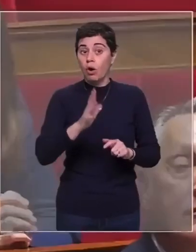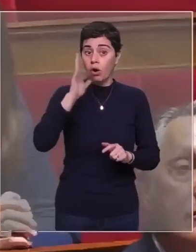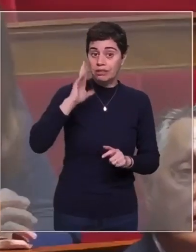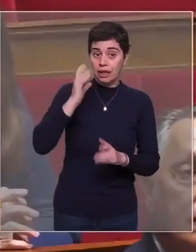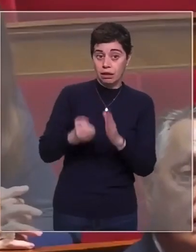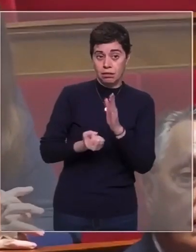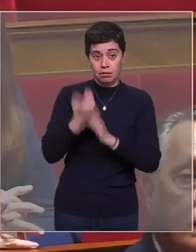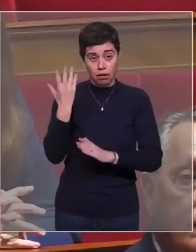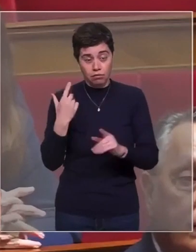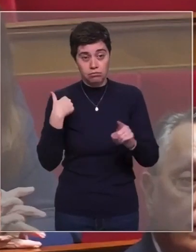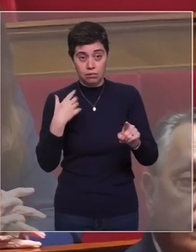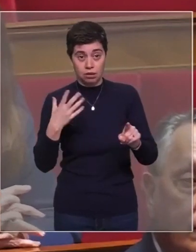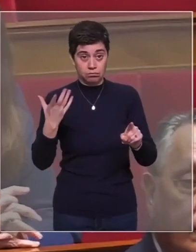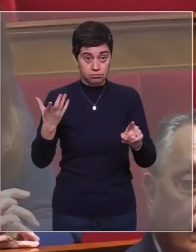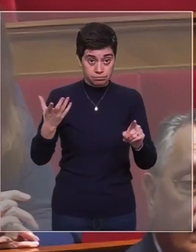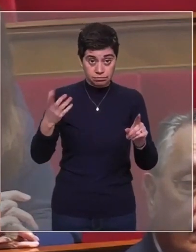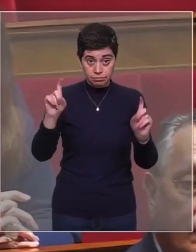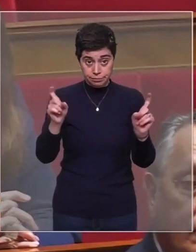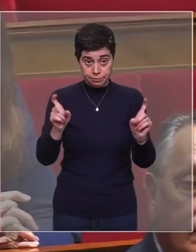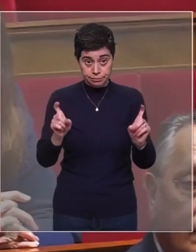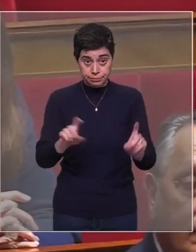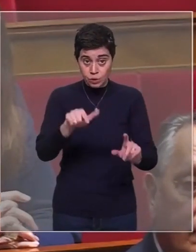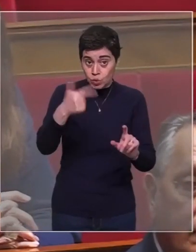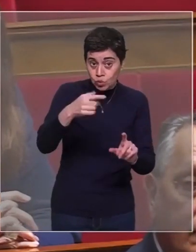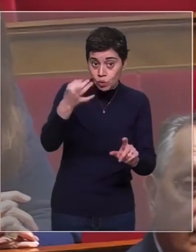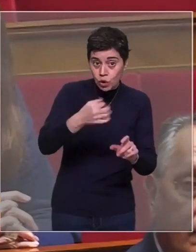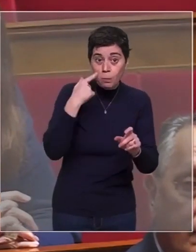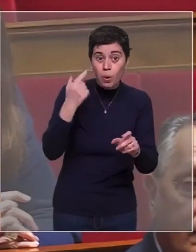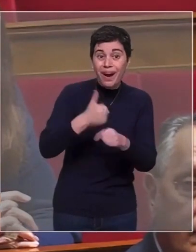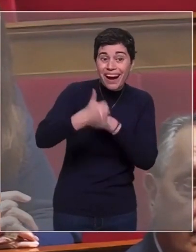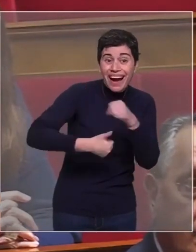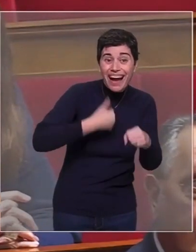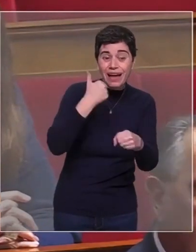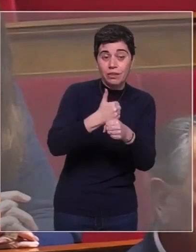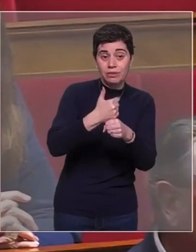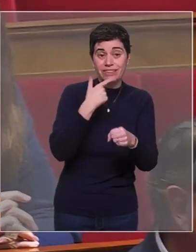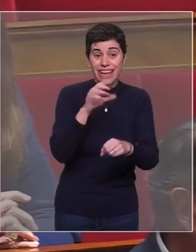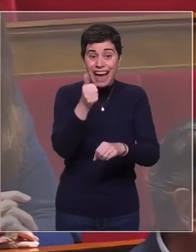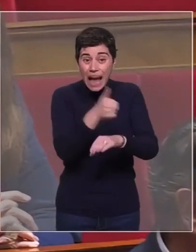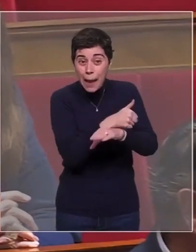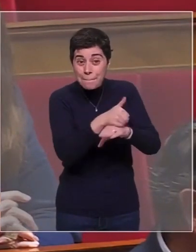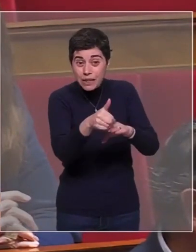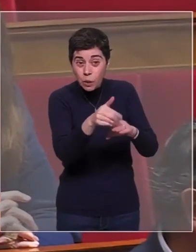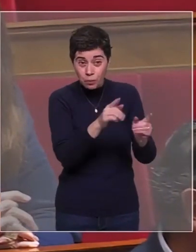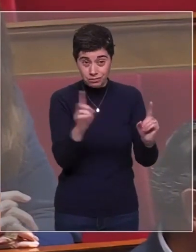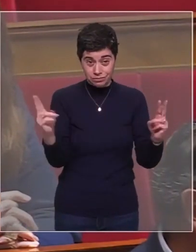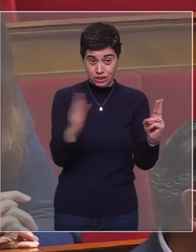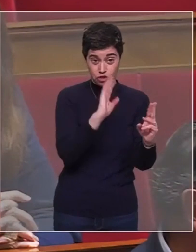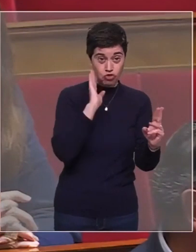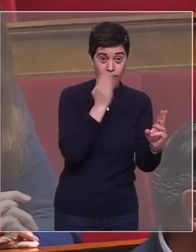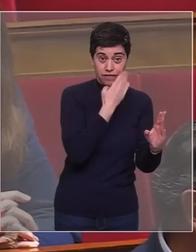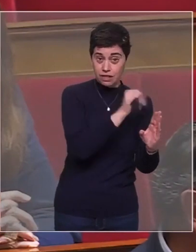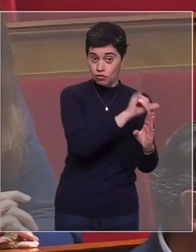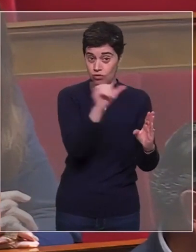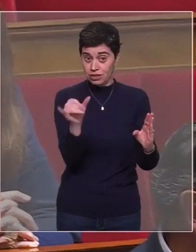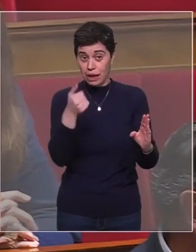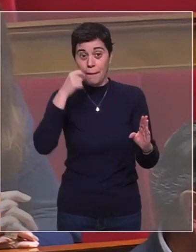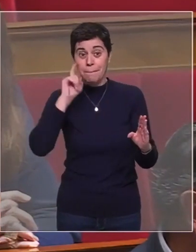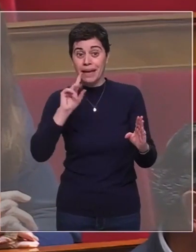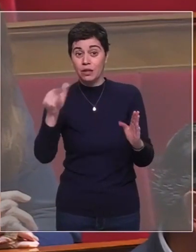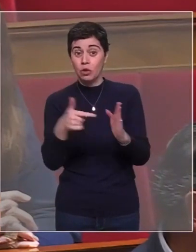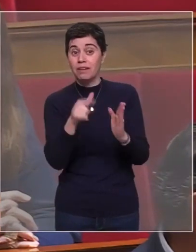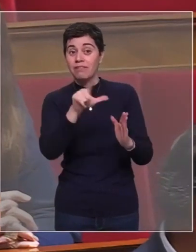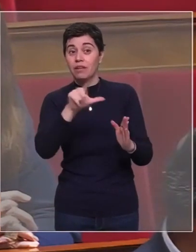s'éroder. Il est en baisse de 12% sur un an, soit 1 million de transactions entre janvier et mai 2023. Il était